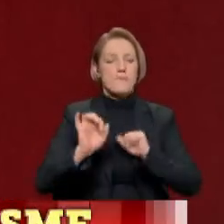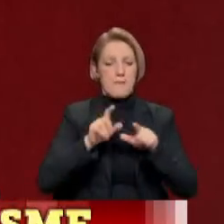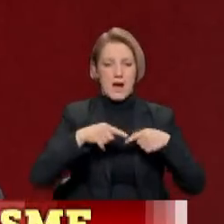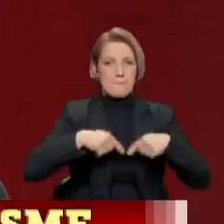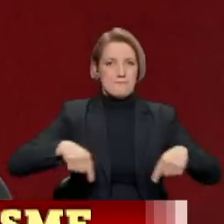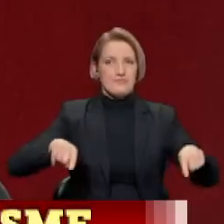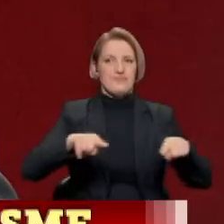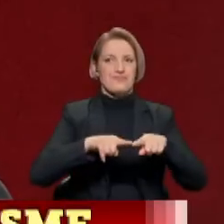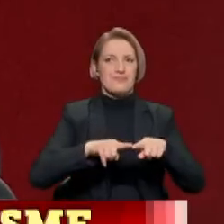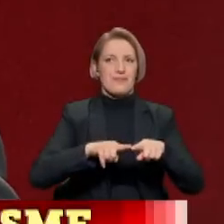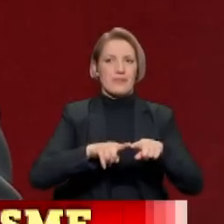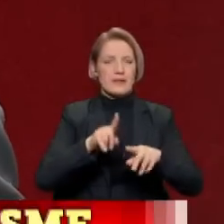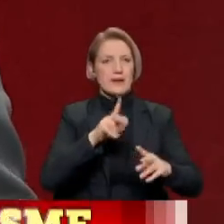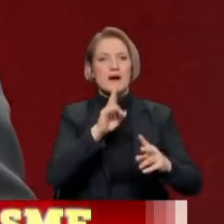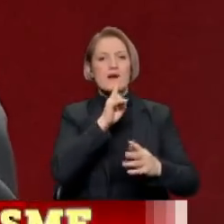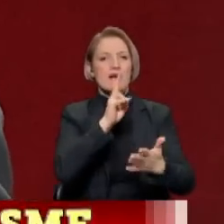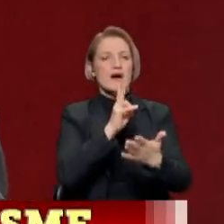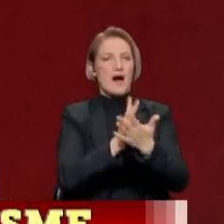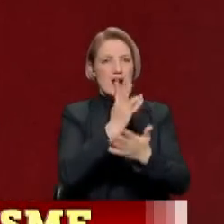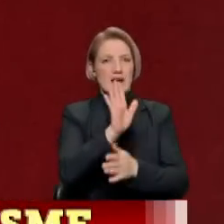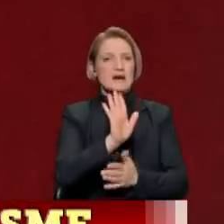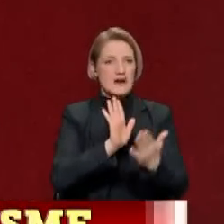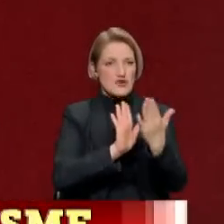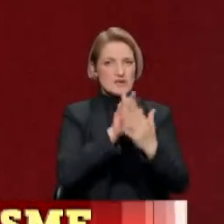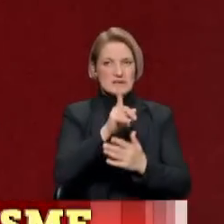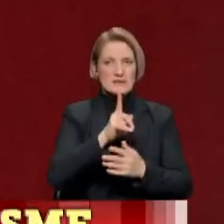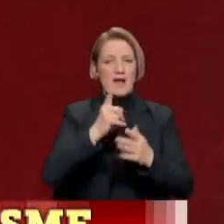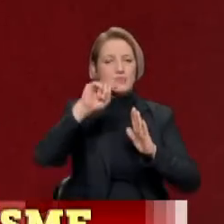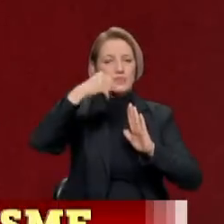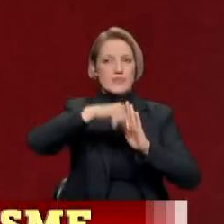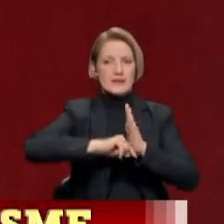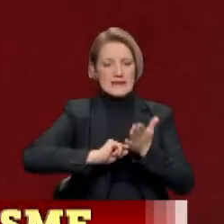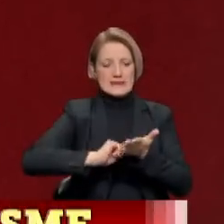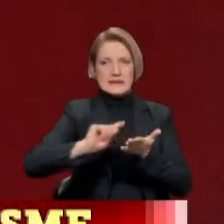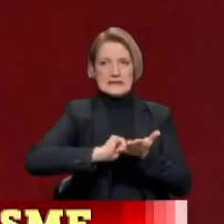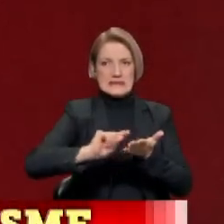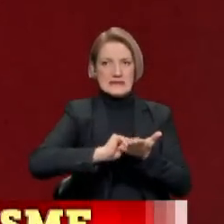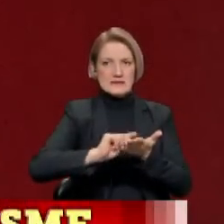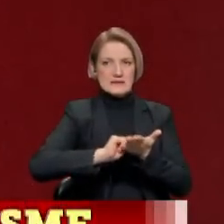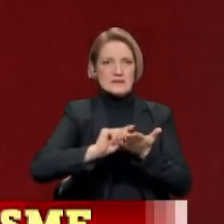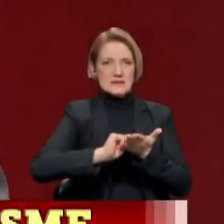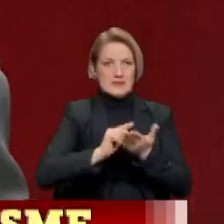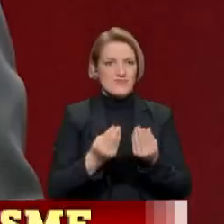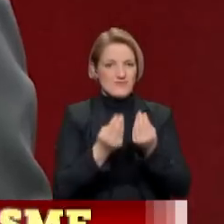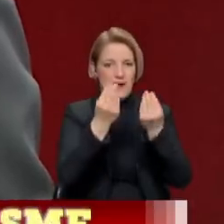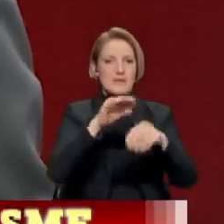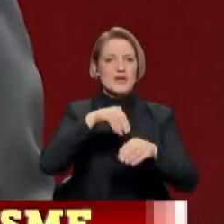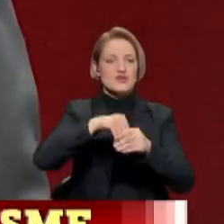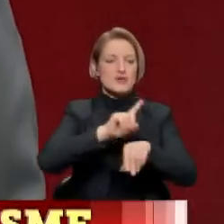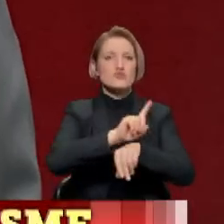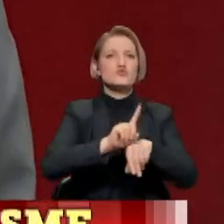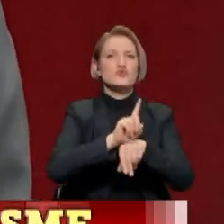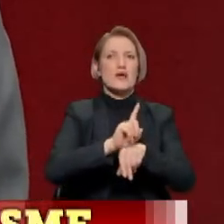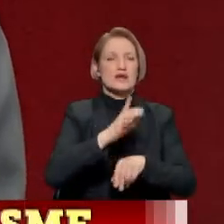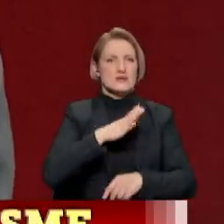savunma makamı, mütalaa karşısında ayrıntılı ve yazılı savunmalarını sunmak için süre istiyor.